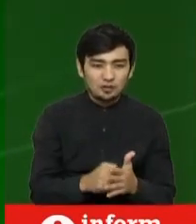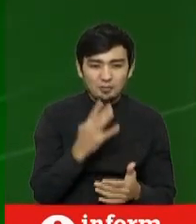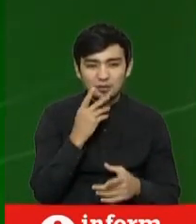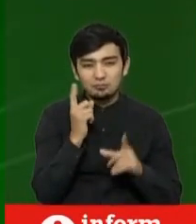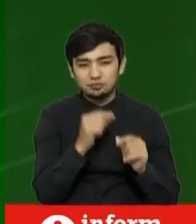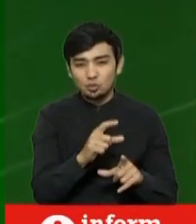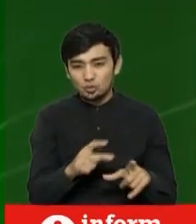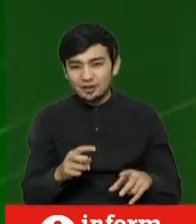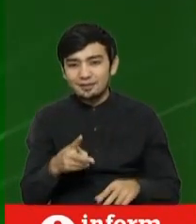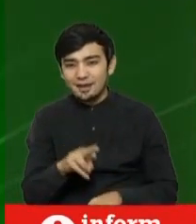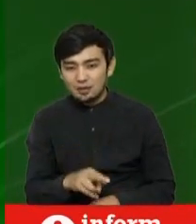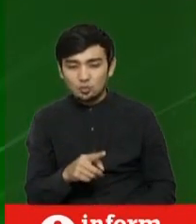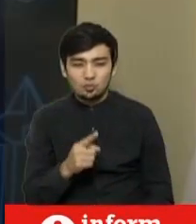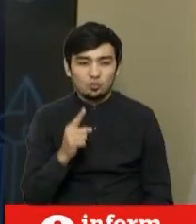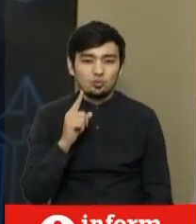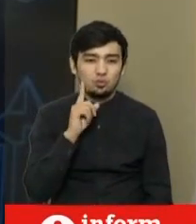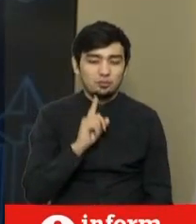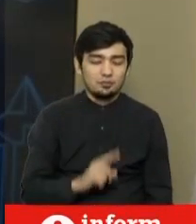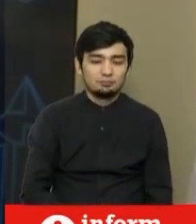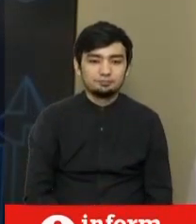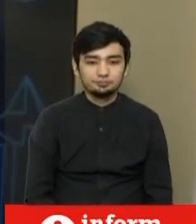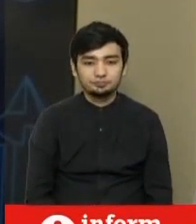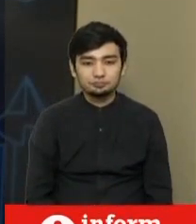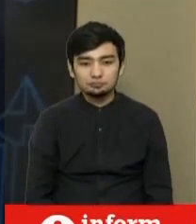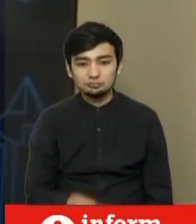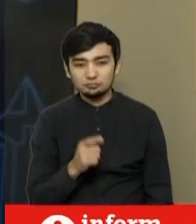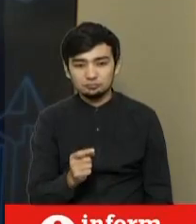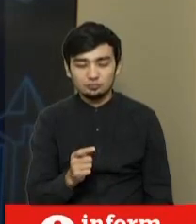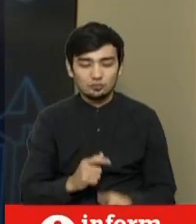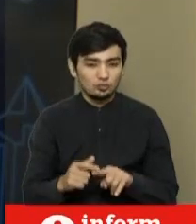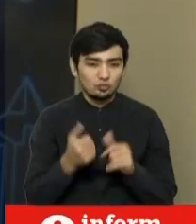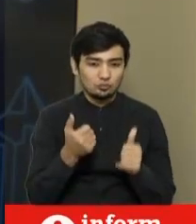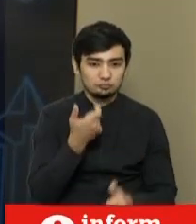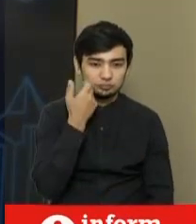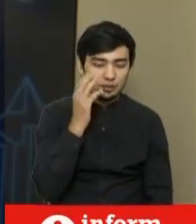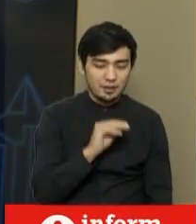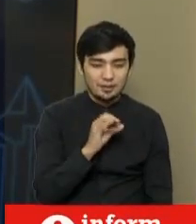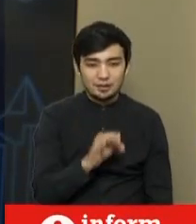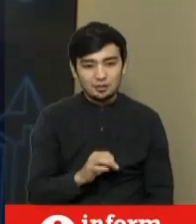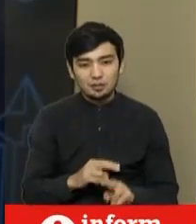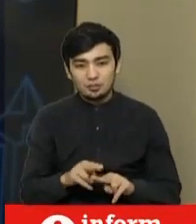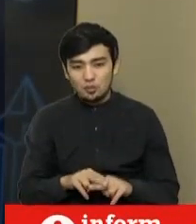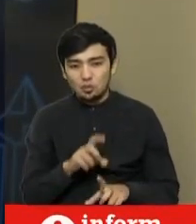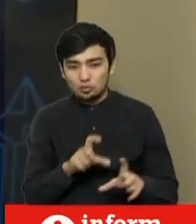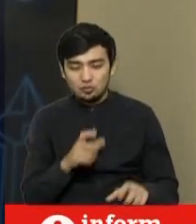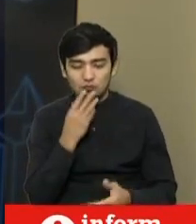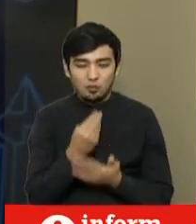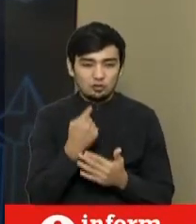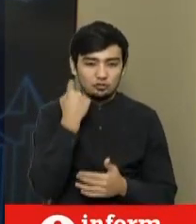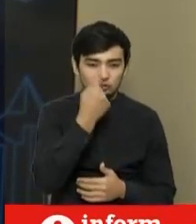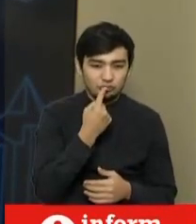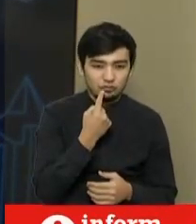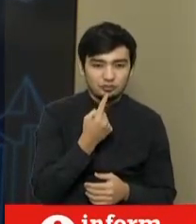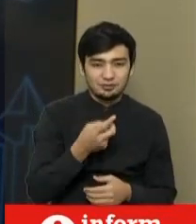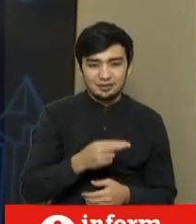шыққан азаматтар үшін пайдалы. Мен ойымша бұл өте тамаша мүмкіндік, себебі біздің адамдар өзінің жеке қауіпсіздігі үшін